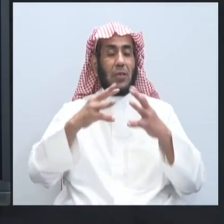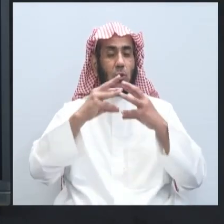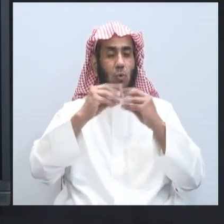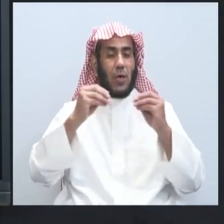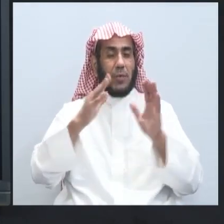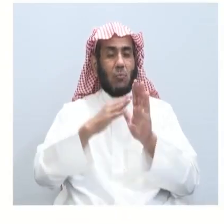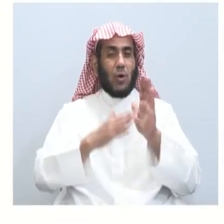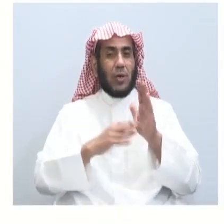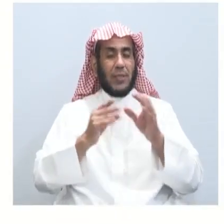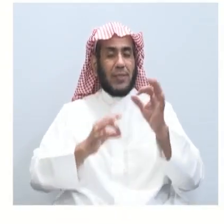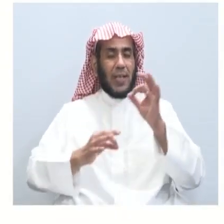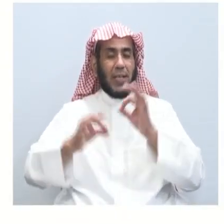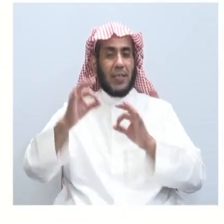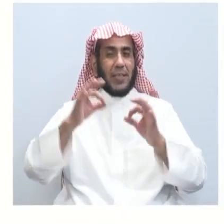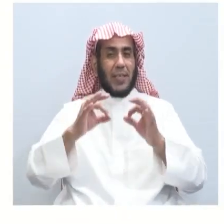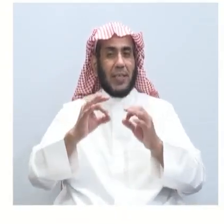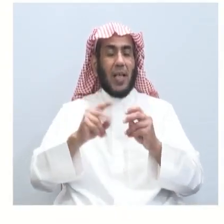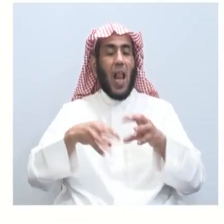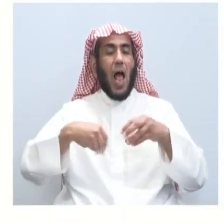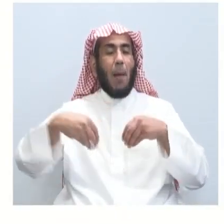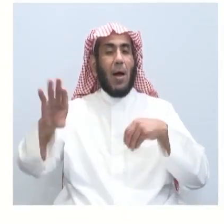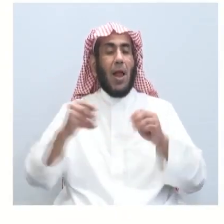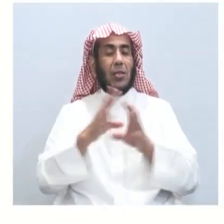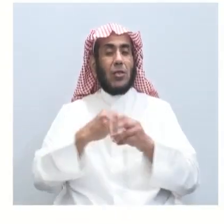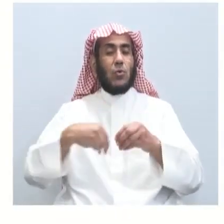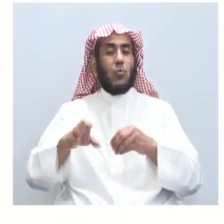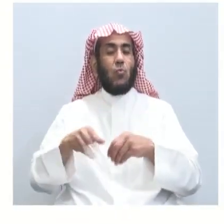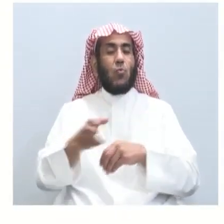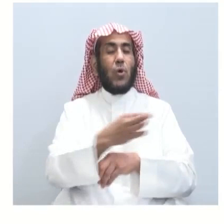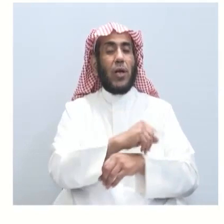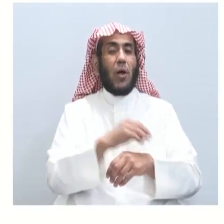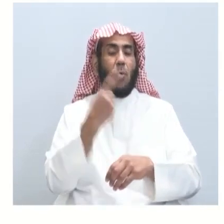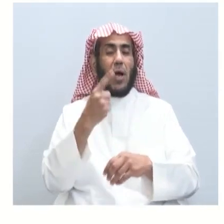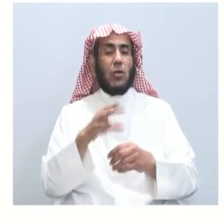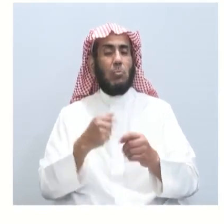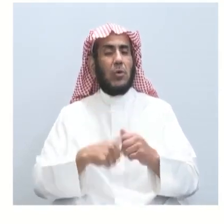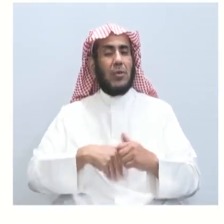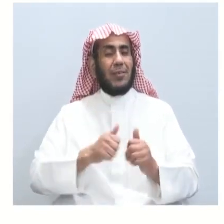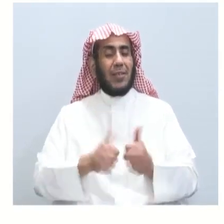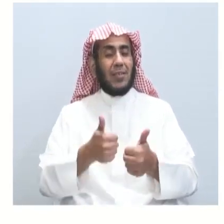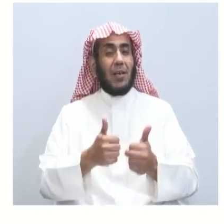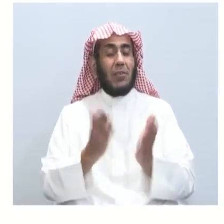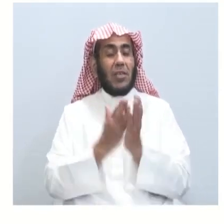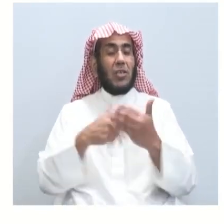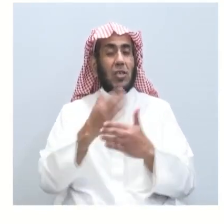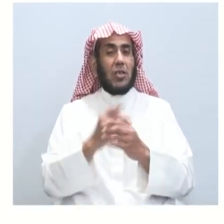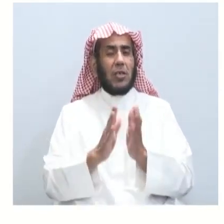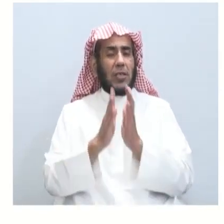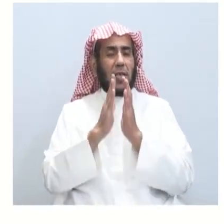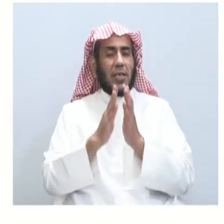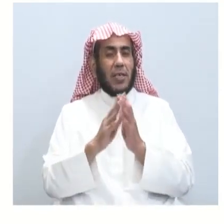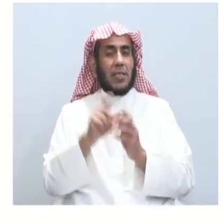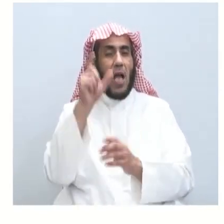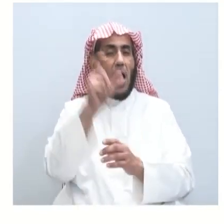مقرر تخطيط الحملات التسويقيه واحد اليوم باذن الله سننطلق في درس جديد وهو التركيز على شرائح